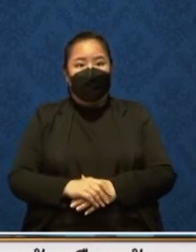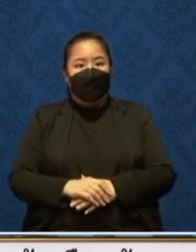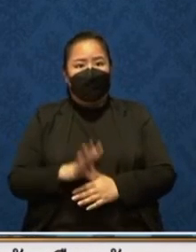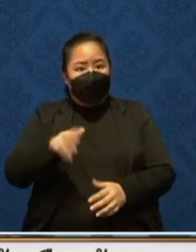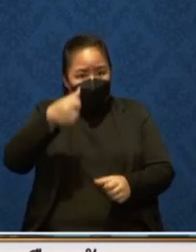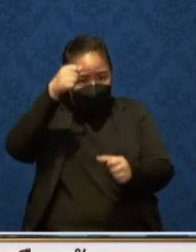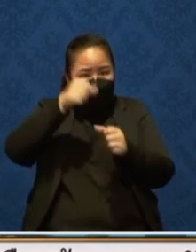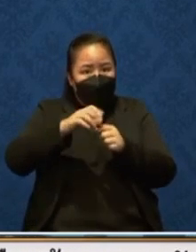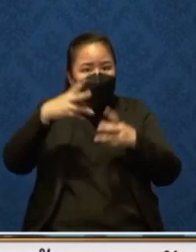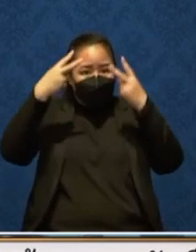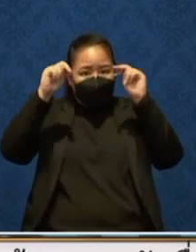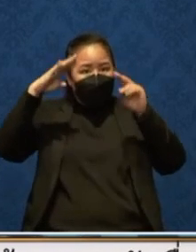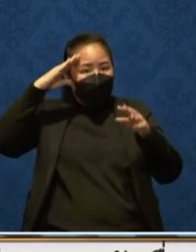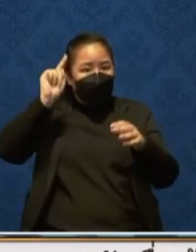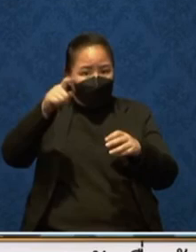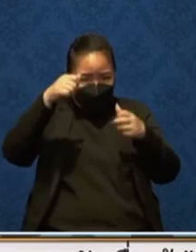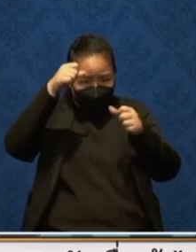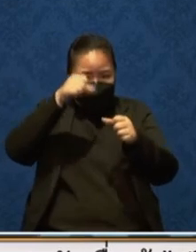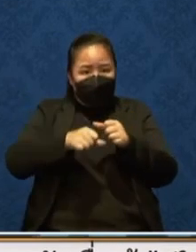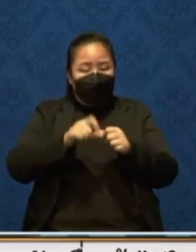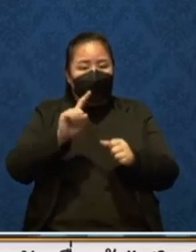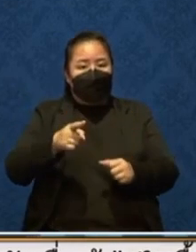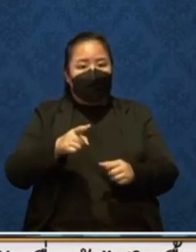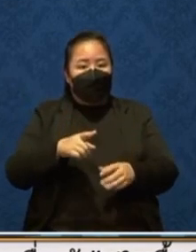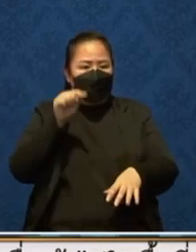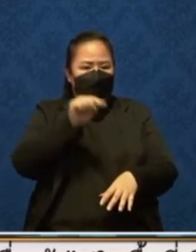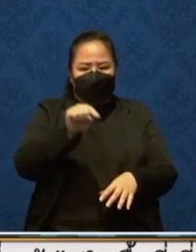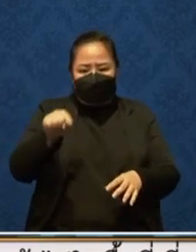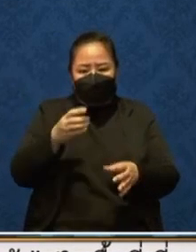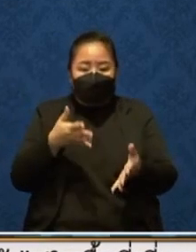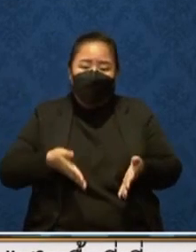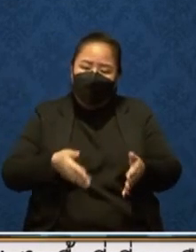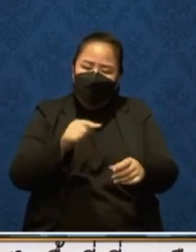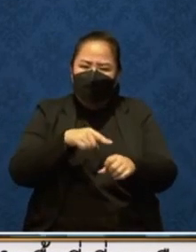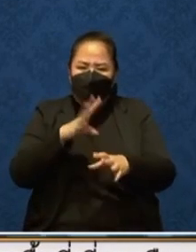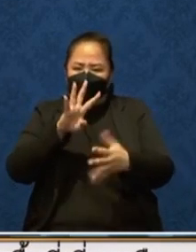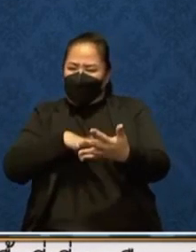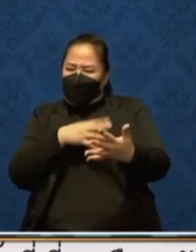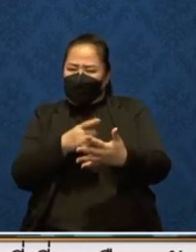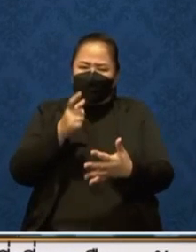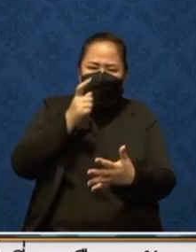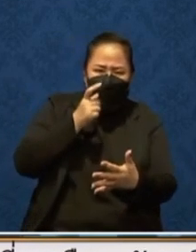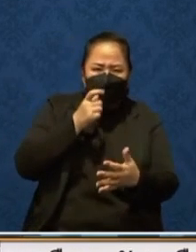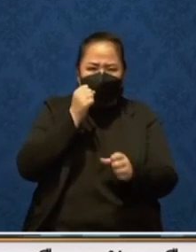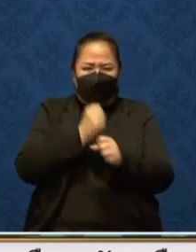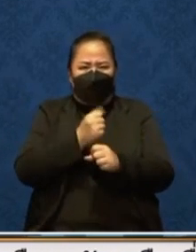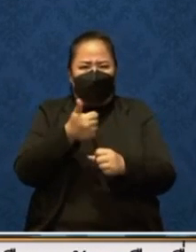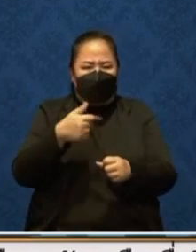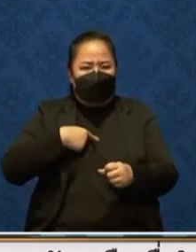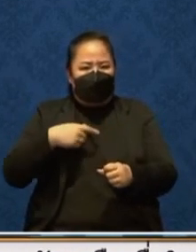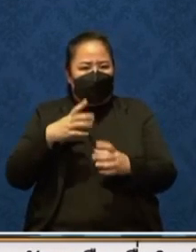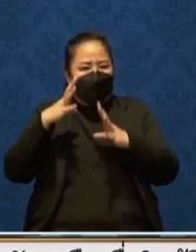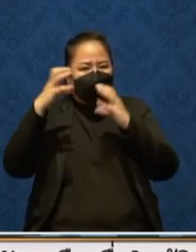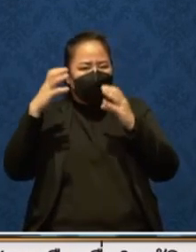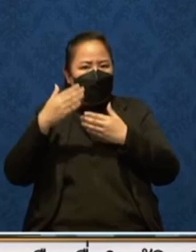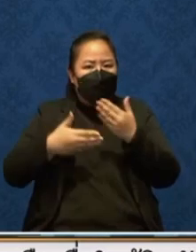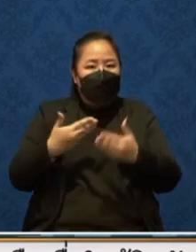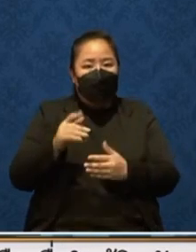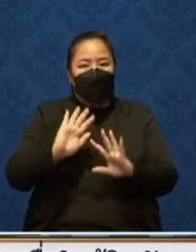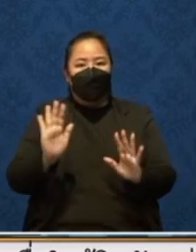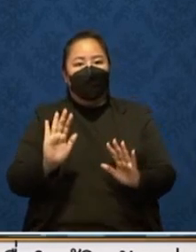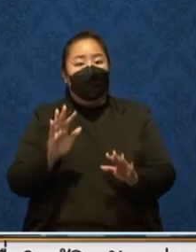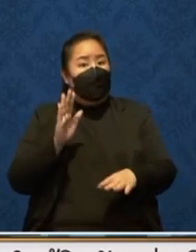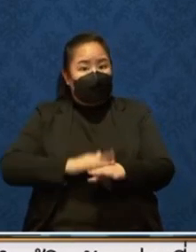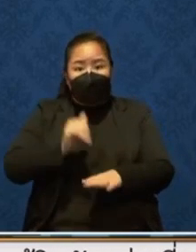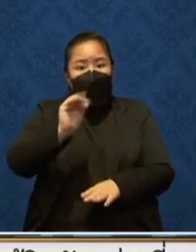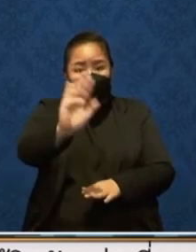จำเลยนะครัสั่งใหสร้างเยอะอะไม่ไดแวเก่ง ไม่ได้มาเกทับกว่าแผนใหญ่กว่าจะทำนนทำนี่ขายฝนไปเลื่อยไม่ได้เก่งเลย